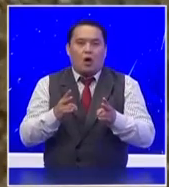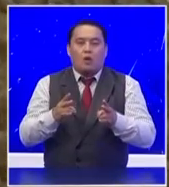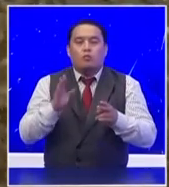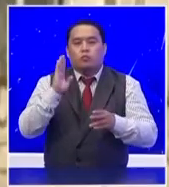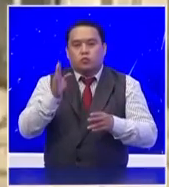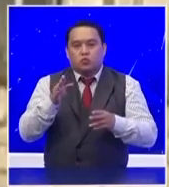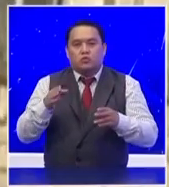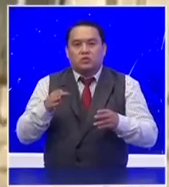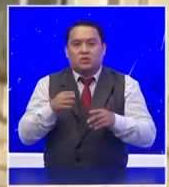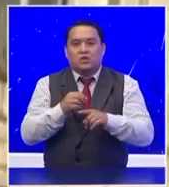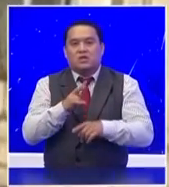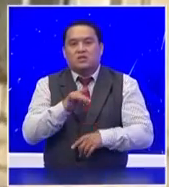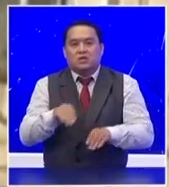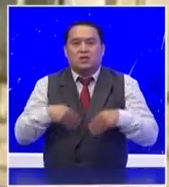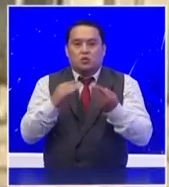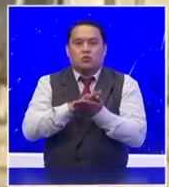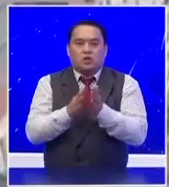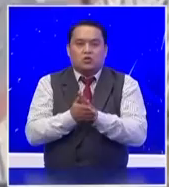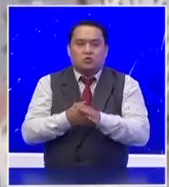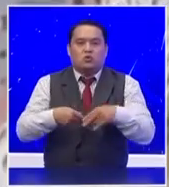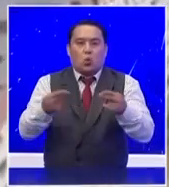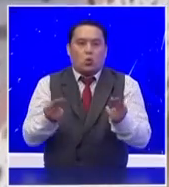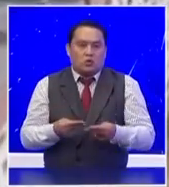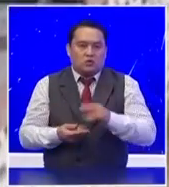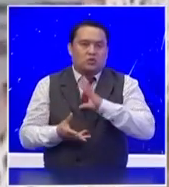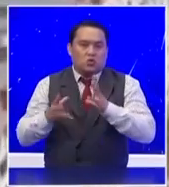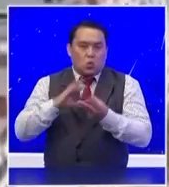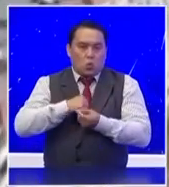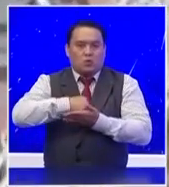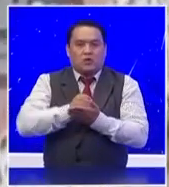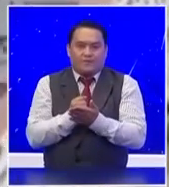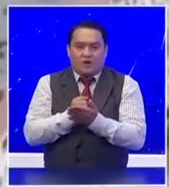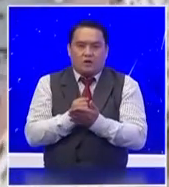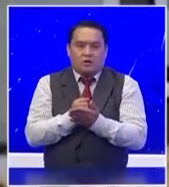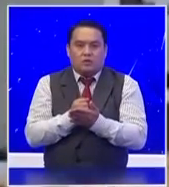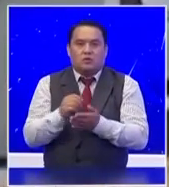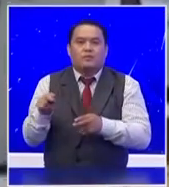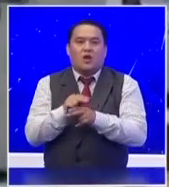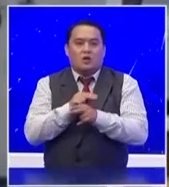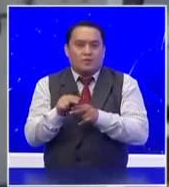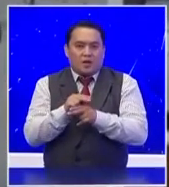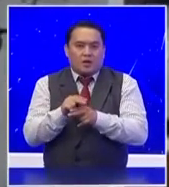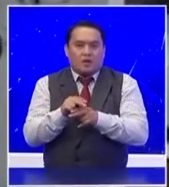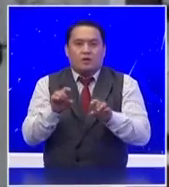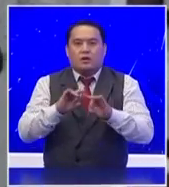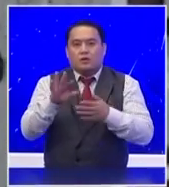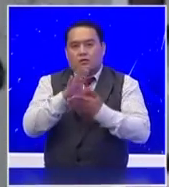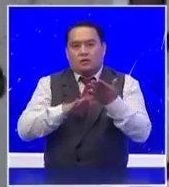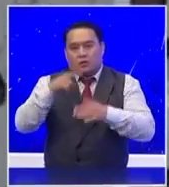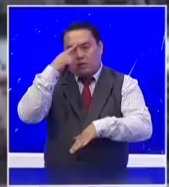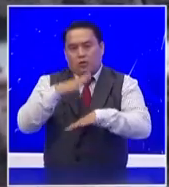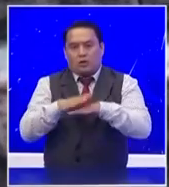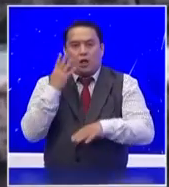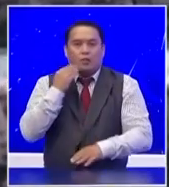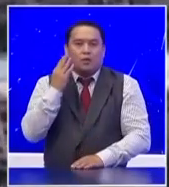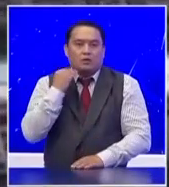образованы, Казнииса нам дает заключение не только по основанию дома, но и по поверхней конструкции, прокомментировали в Акимате города